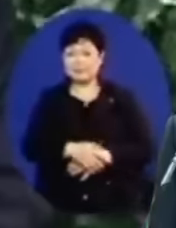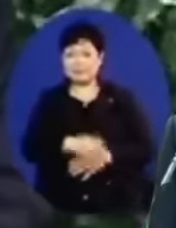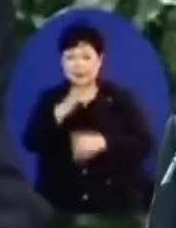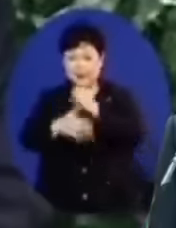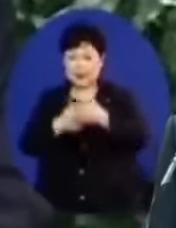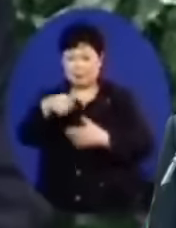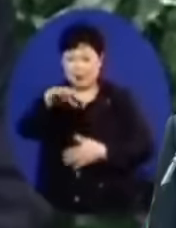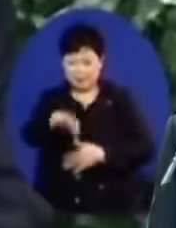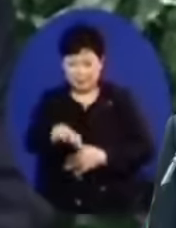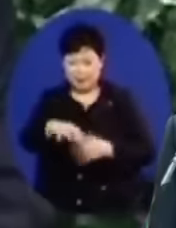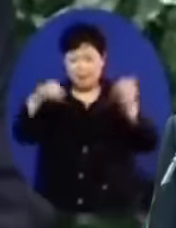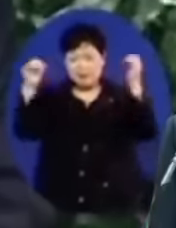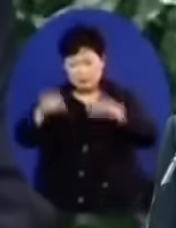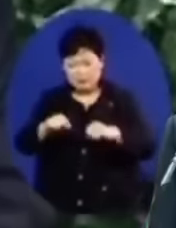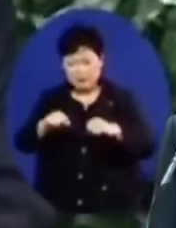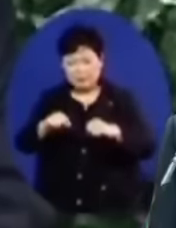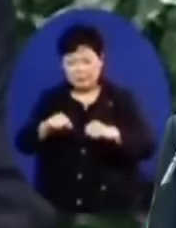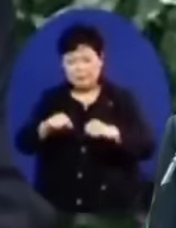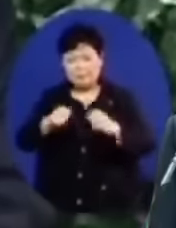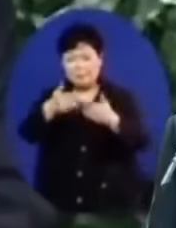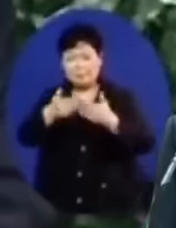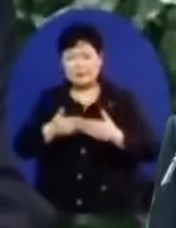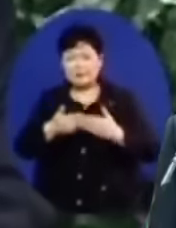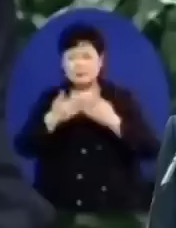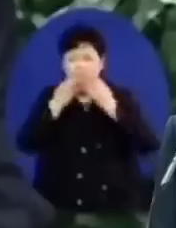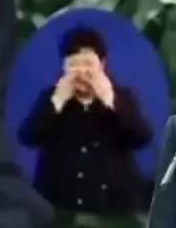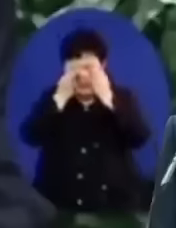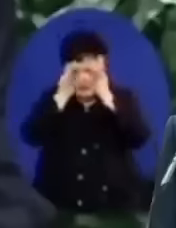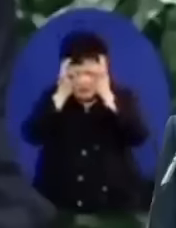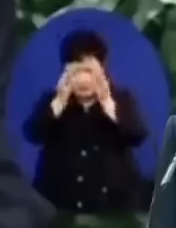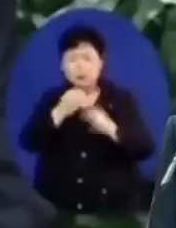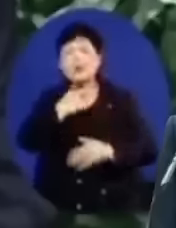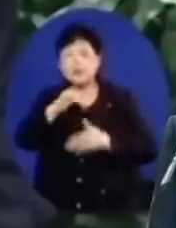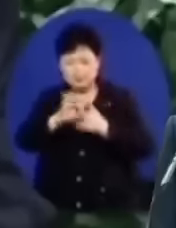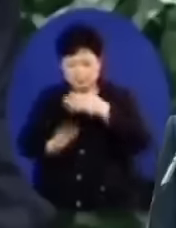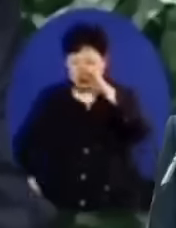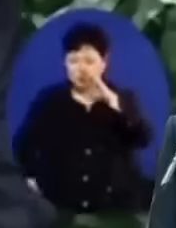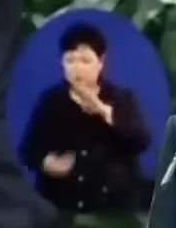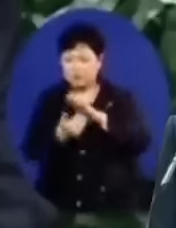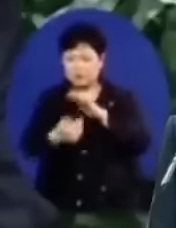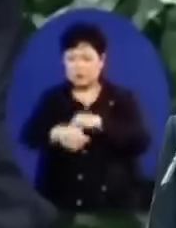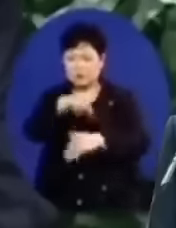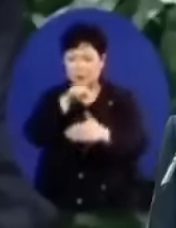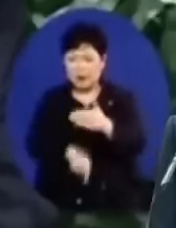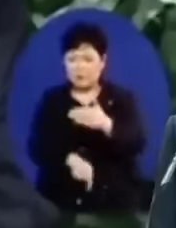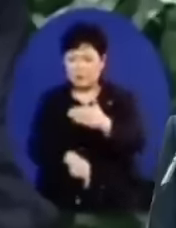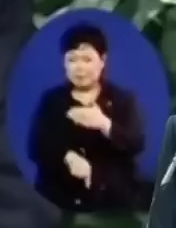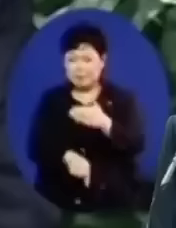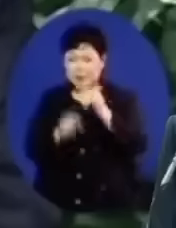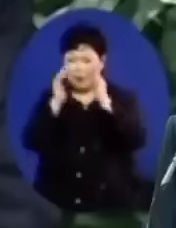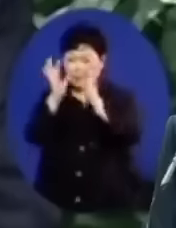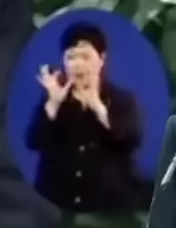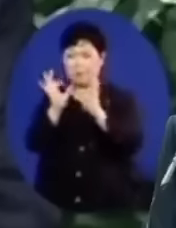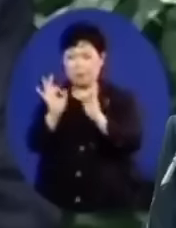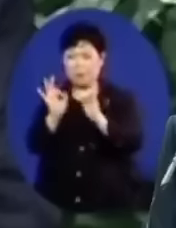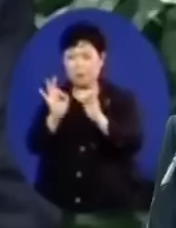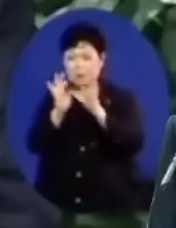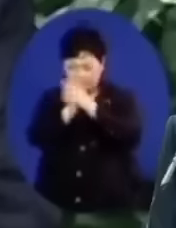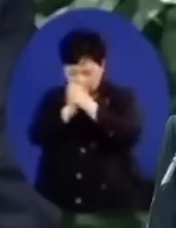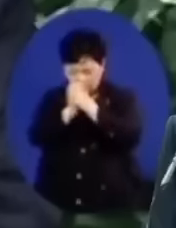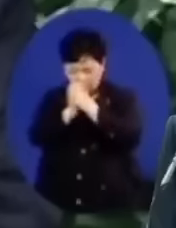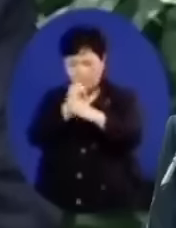하나님 앞에 응답받기를 간절히 원하면 그것이 이루어진 것을 마음속에 바라보고 기도하라는